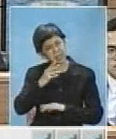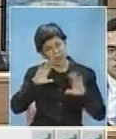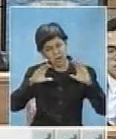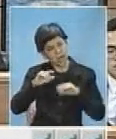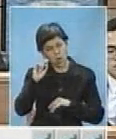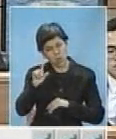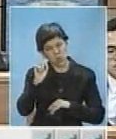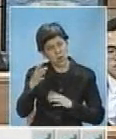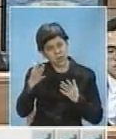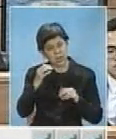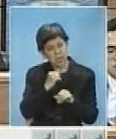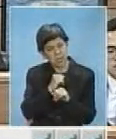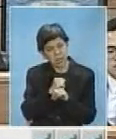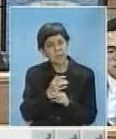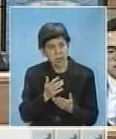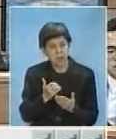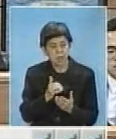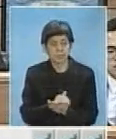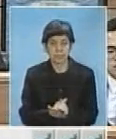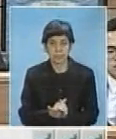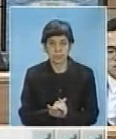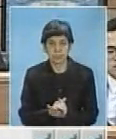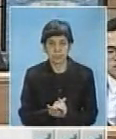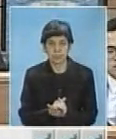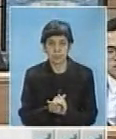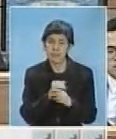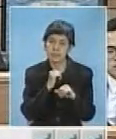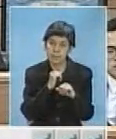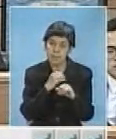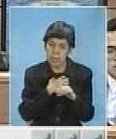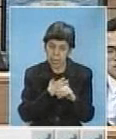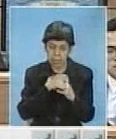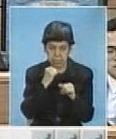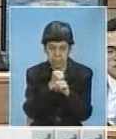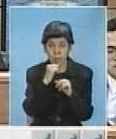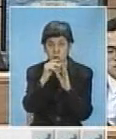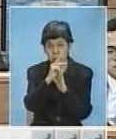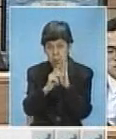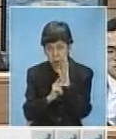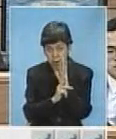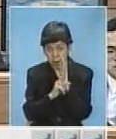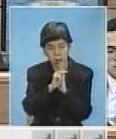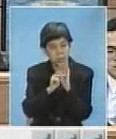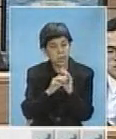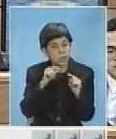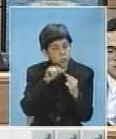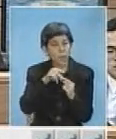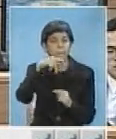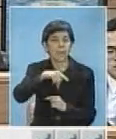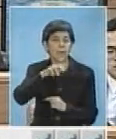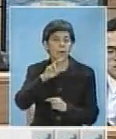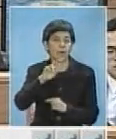ะที่หลีกเลี่ยงไม่ได้ในการที่จะออกกฎหมายนี้ในรูปของพระราชกำหนด